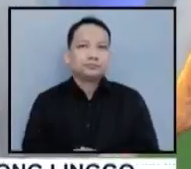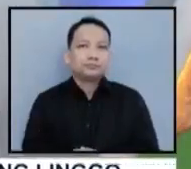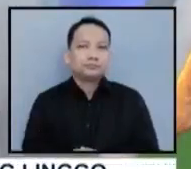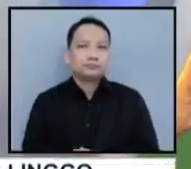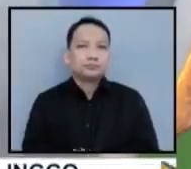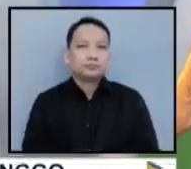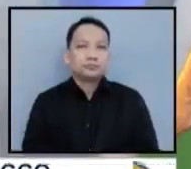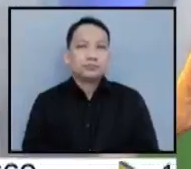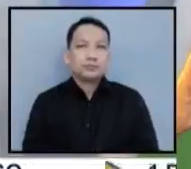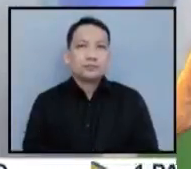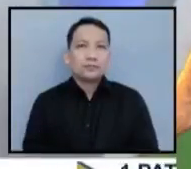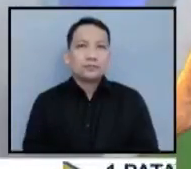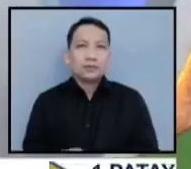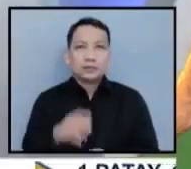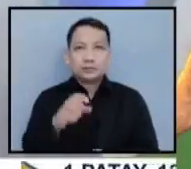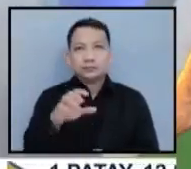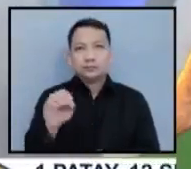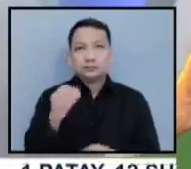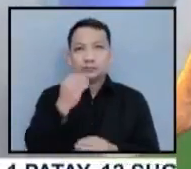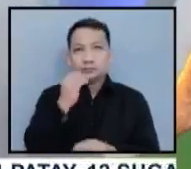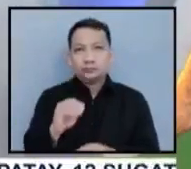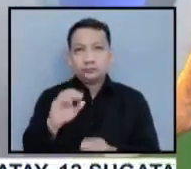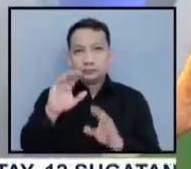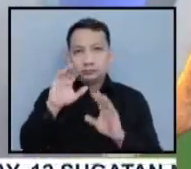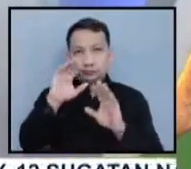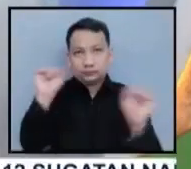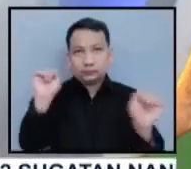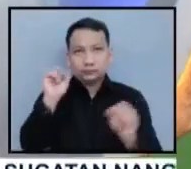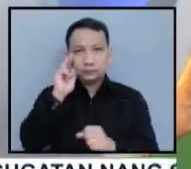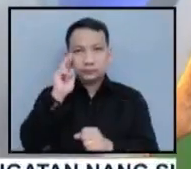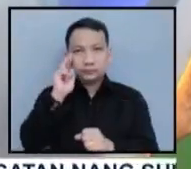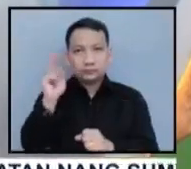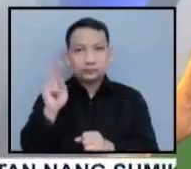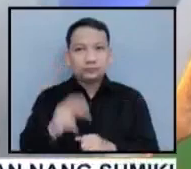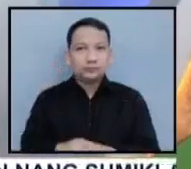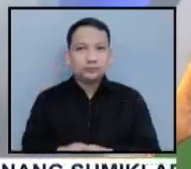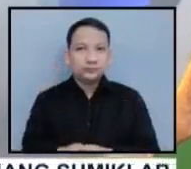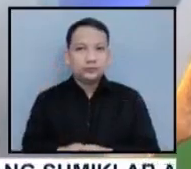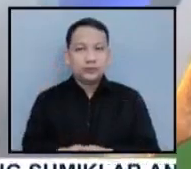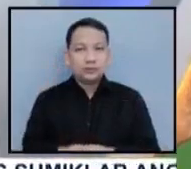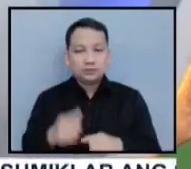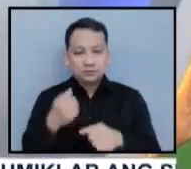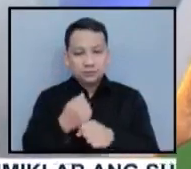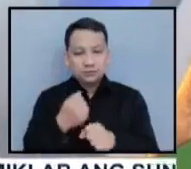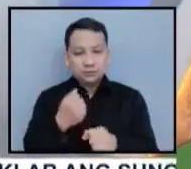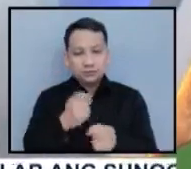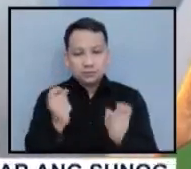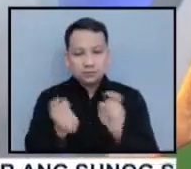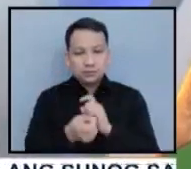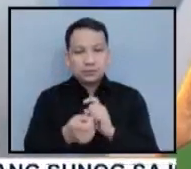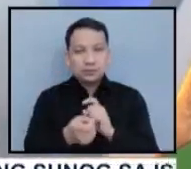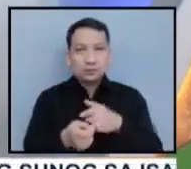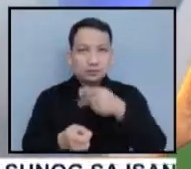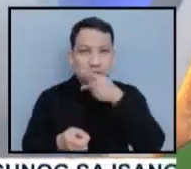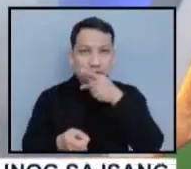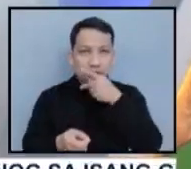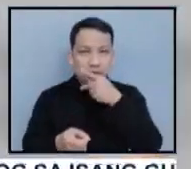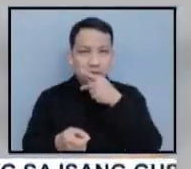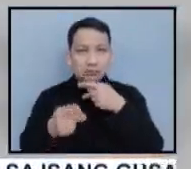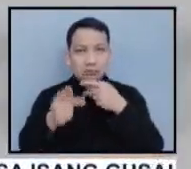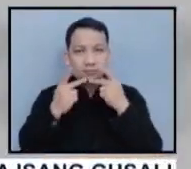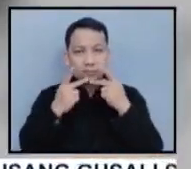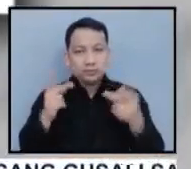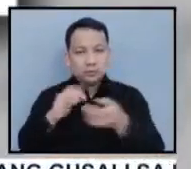Naglabas ng executive order si Pangulong Ferdinand R. Marcos Jr. na nag-aamyenda sa Public-Private Partnership Governing Board. Sa ilalim